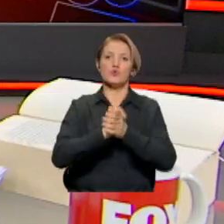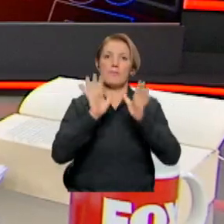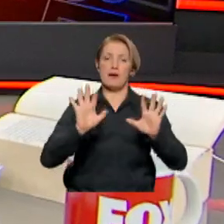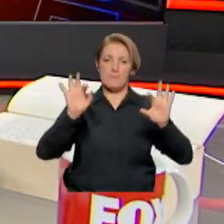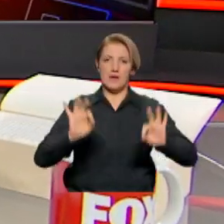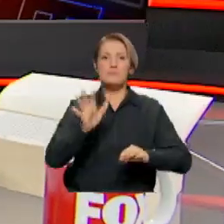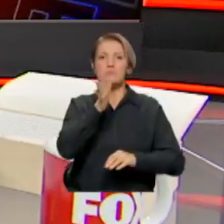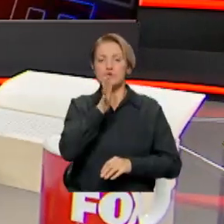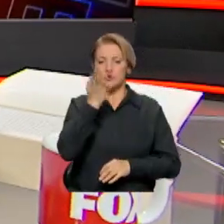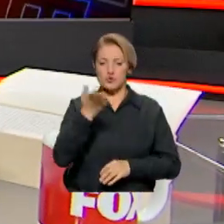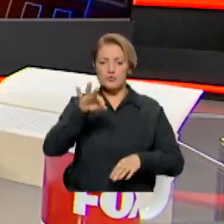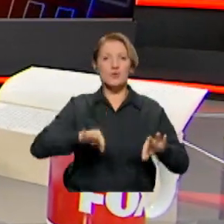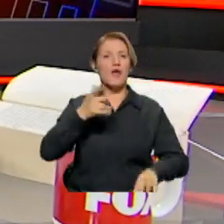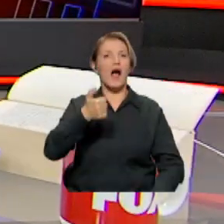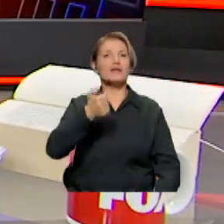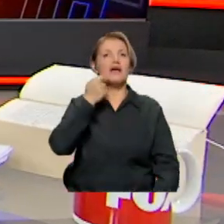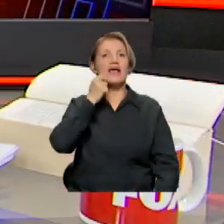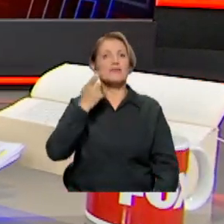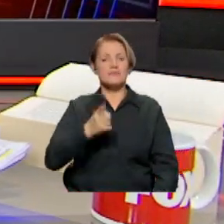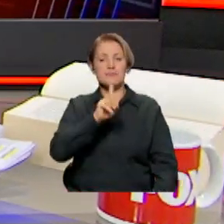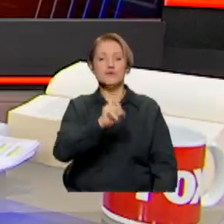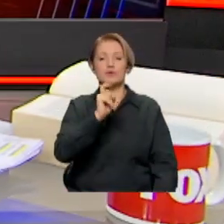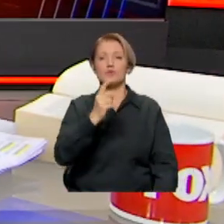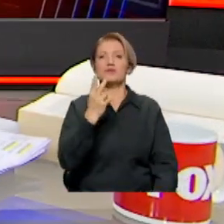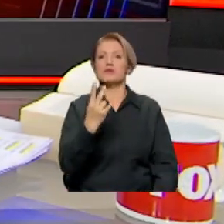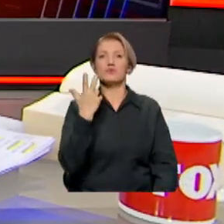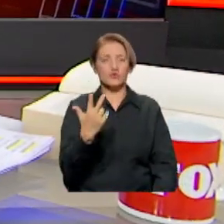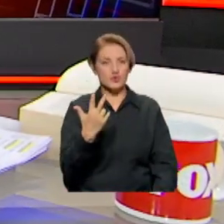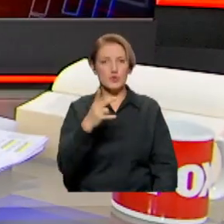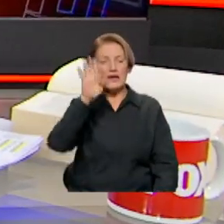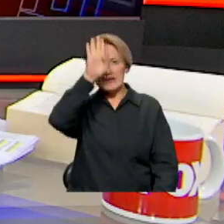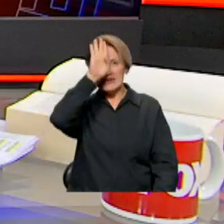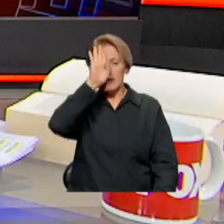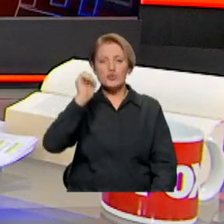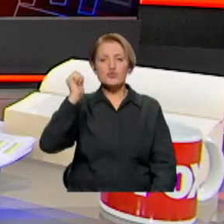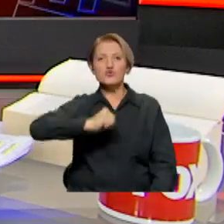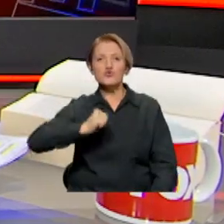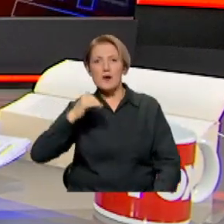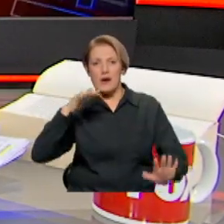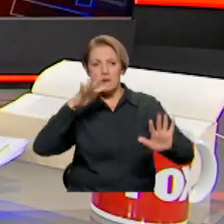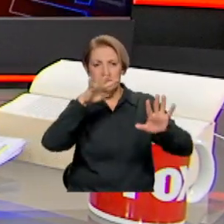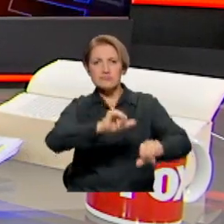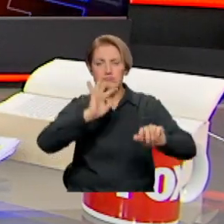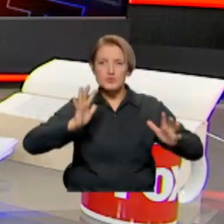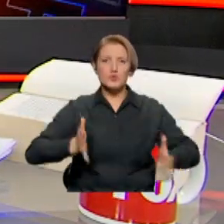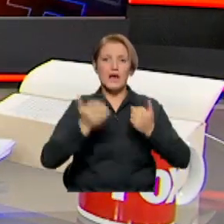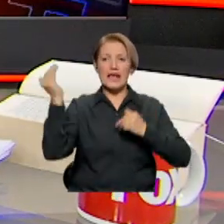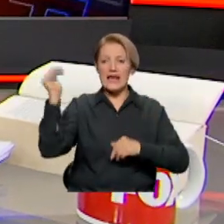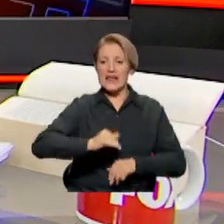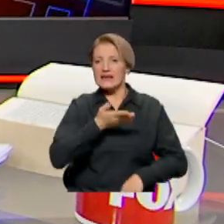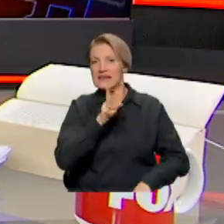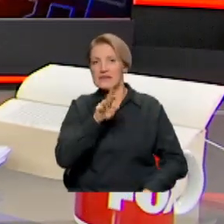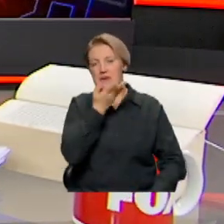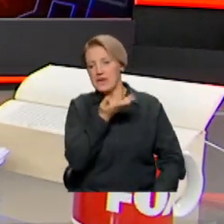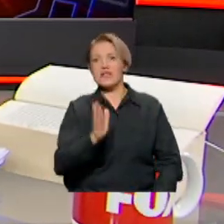Bugün biliyorsunuz 6 Ekim 6 Ekim 1923 İstanbul'un düşman işgalinden kurtuluşu Geldikleri gibi gittikleri